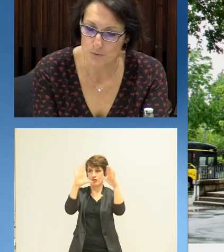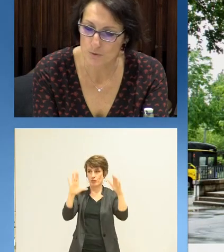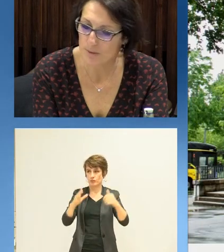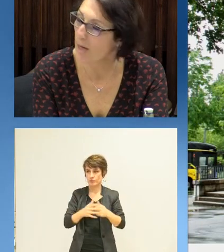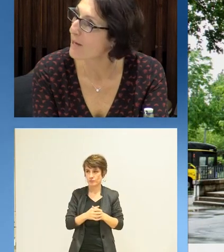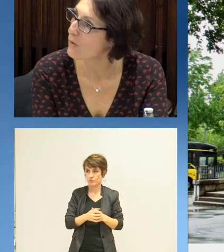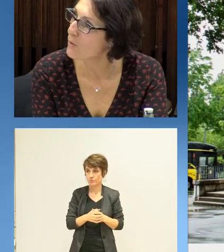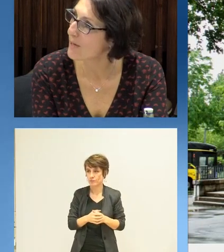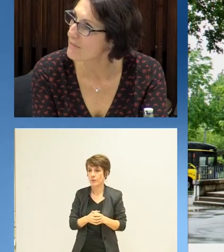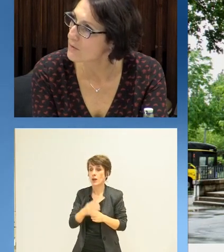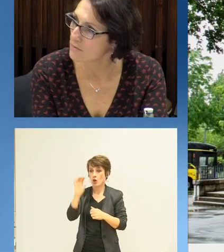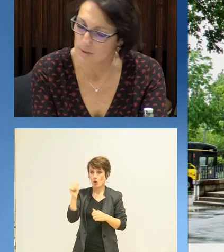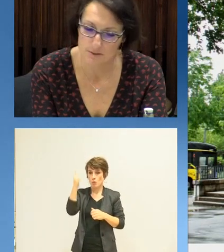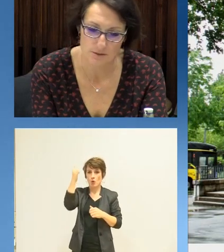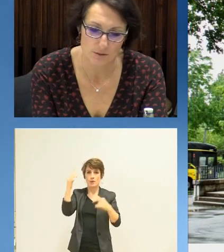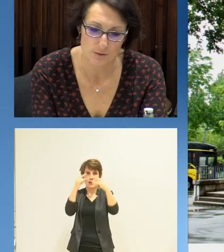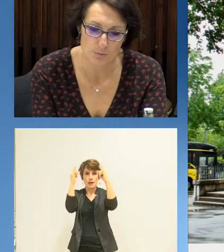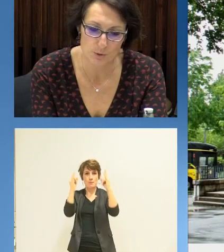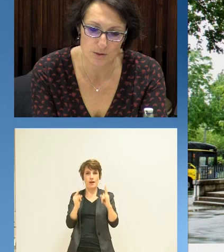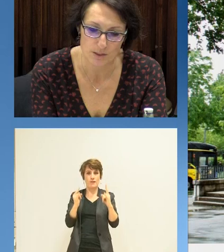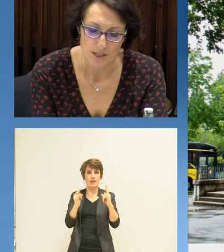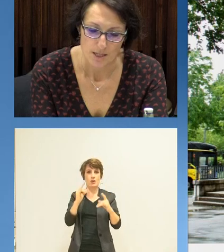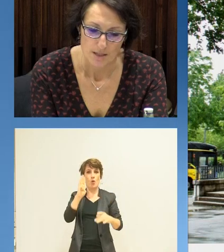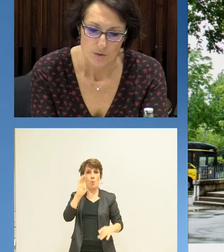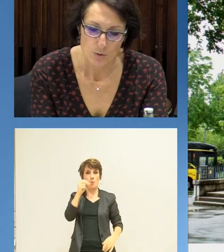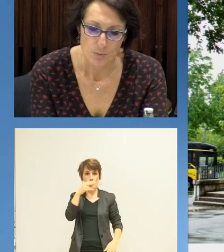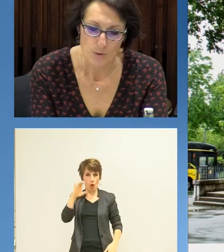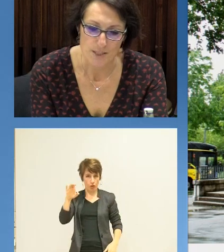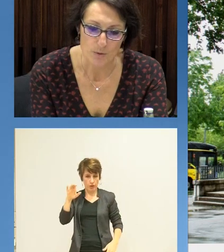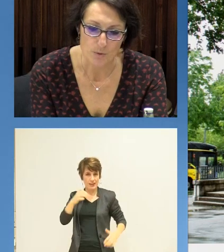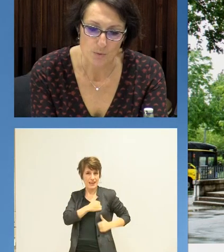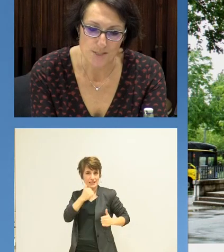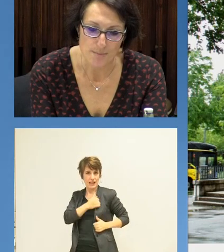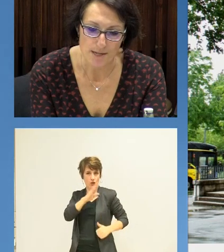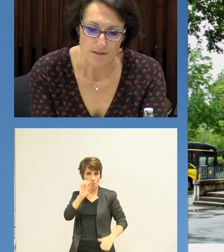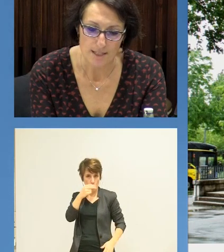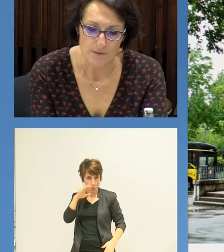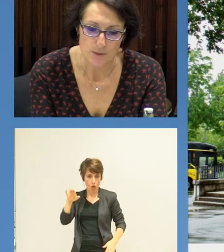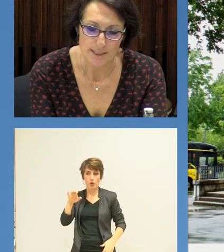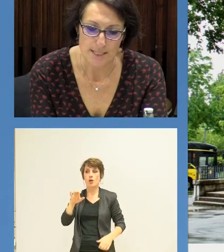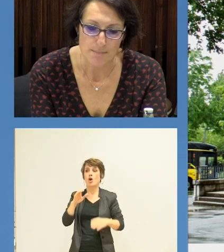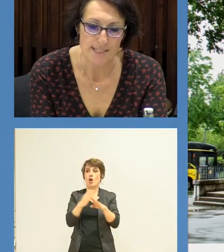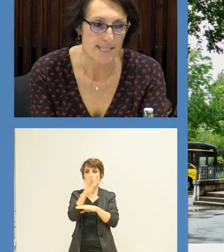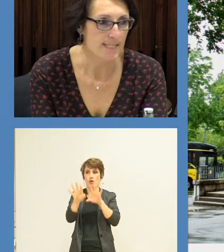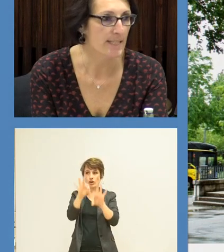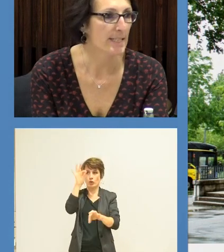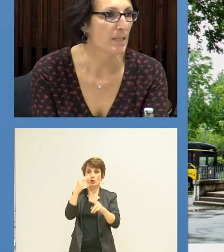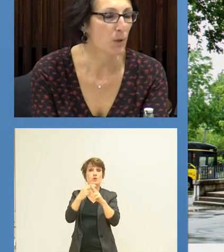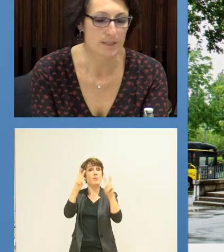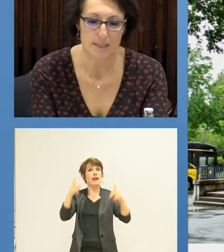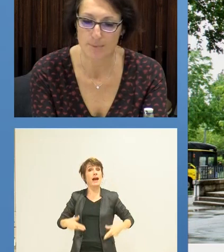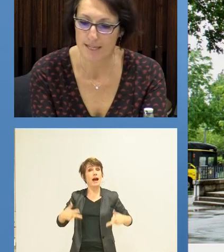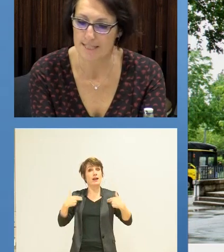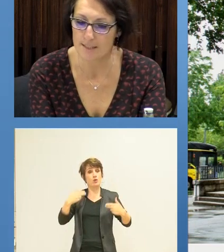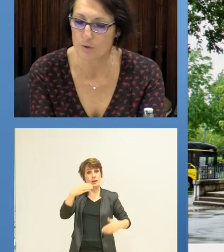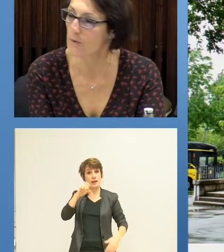je démarre par le pavillon de bonnes le projet retenu s'appelle l'atelier méliès il est